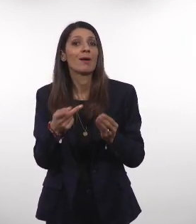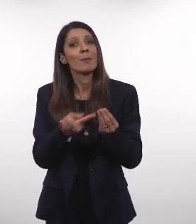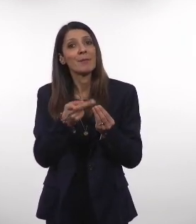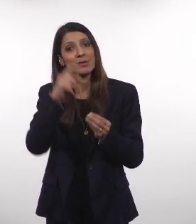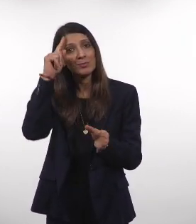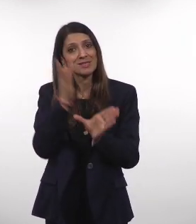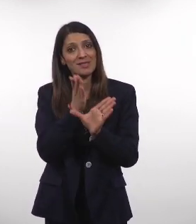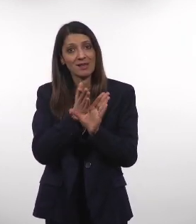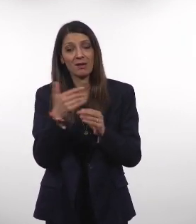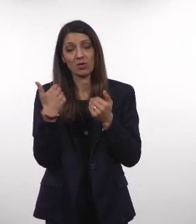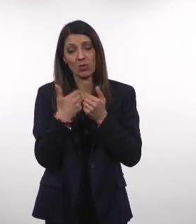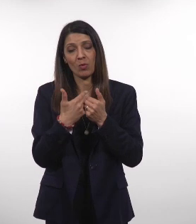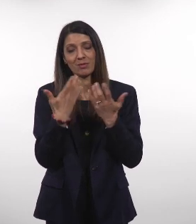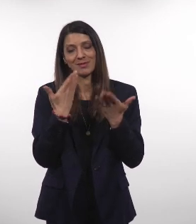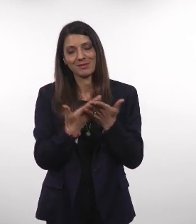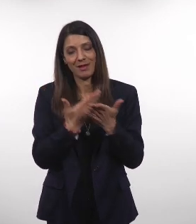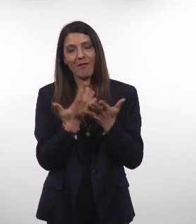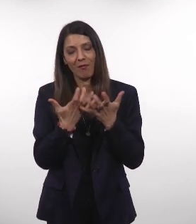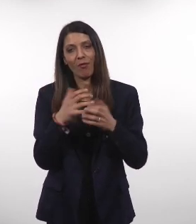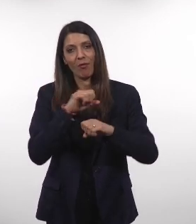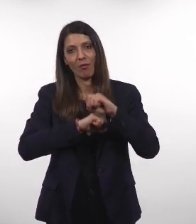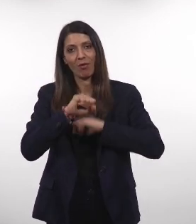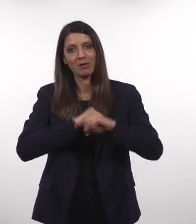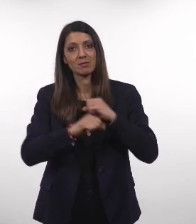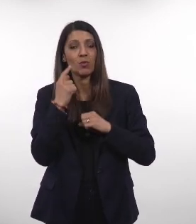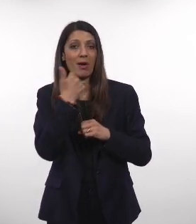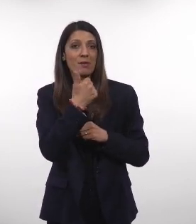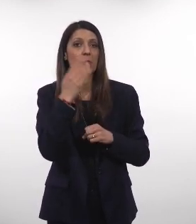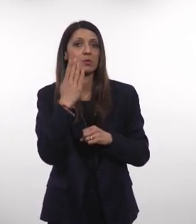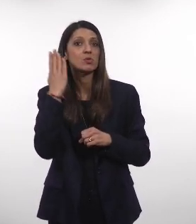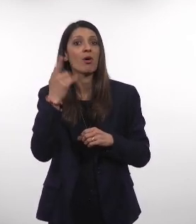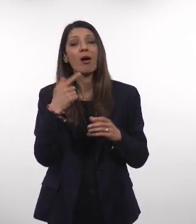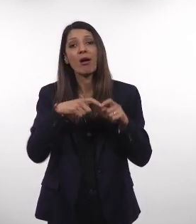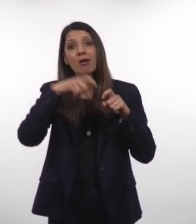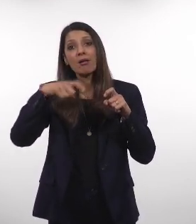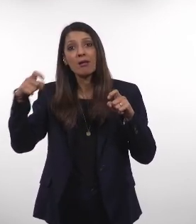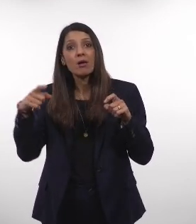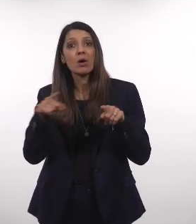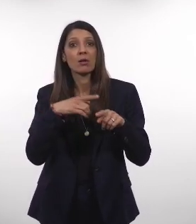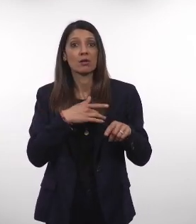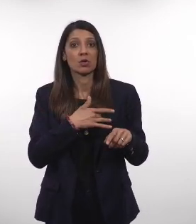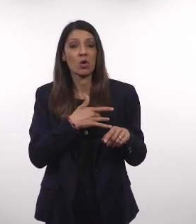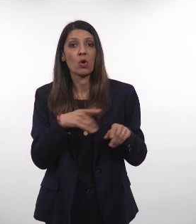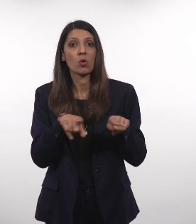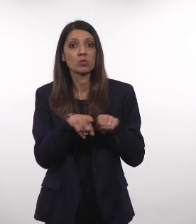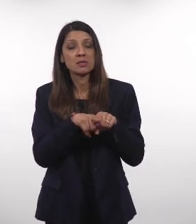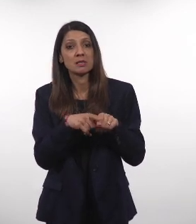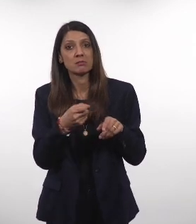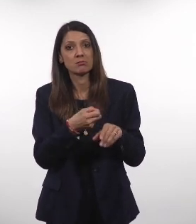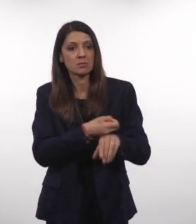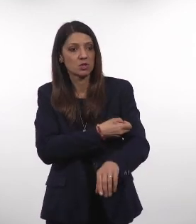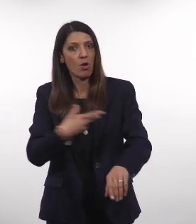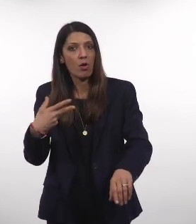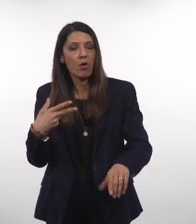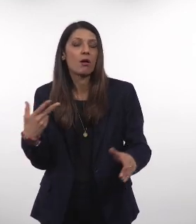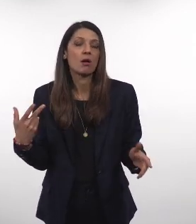un électrocardiogramme et un prélèvement sanguin en vue de commencer un traitement pour